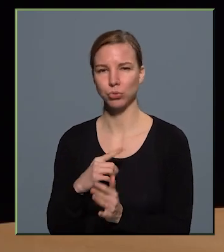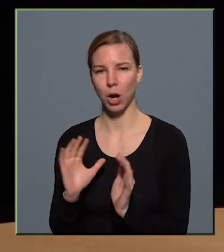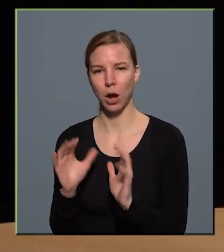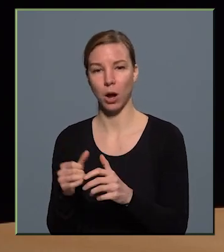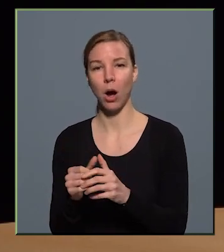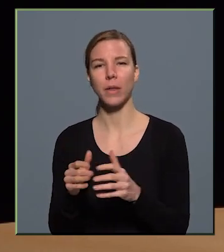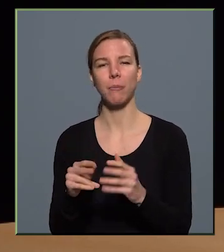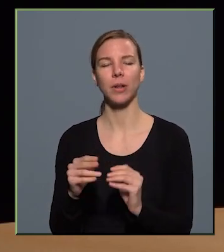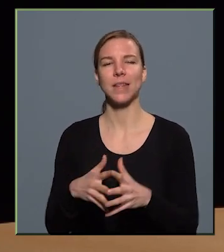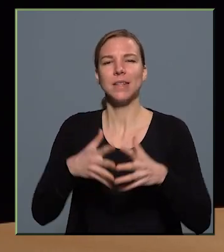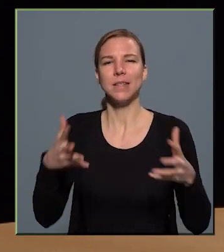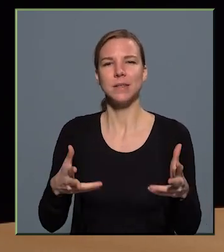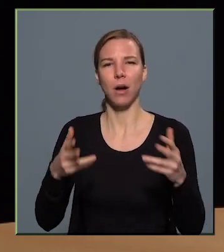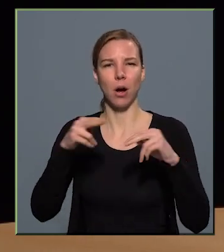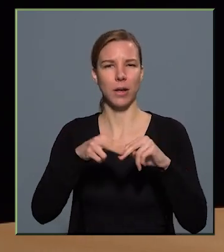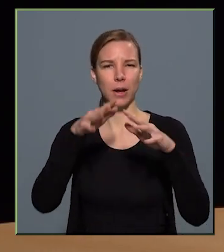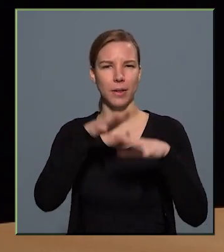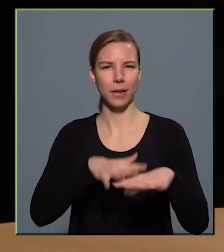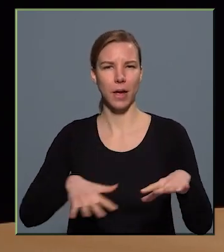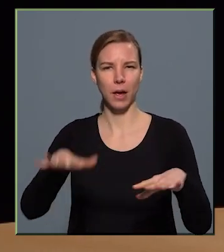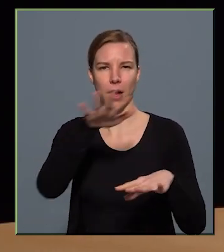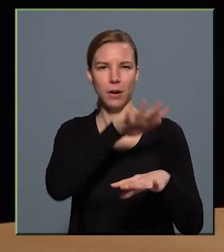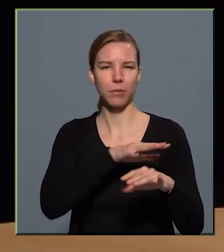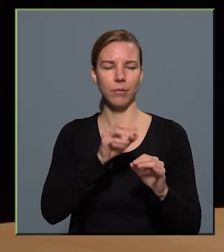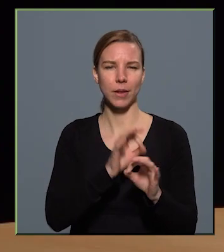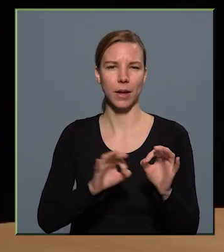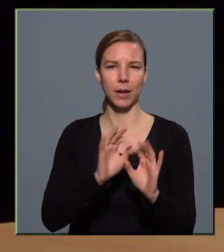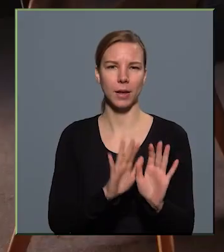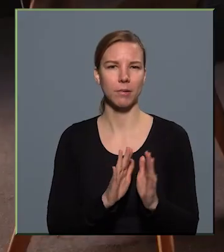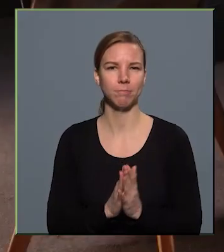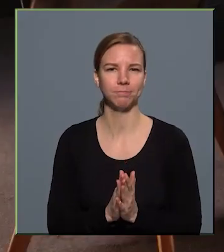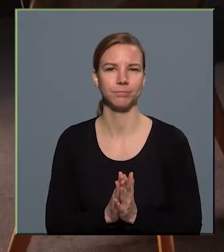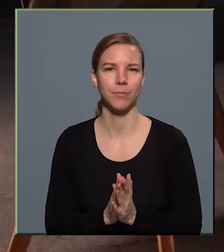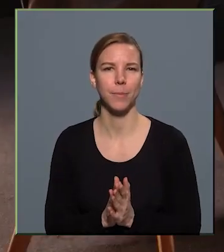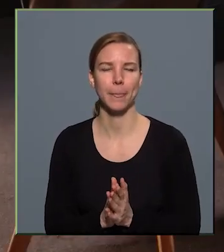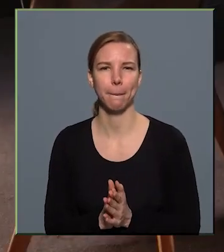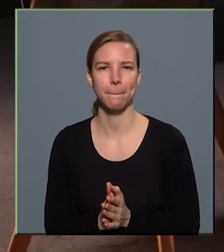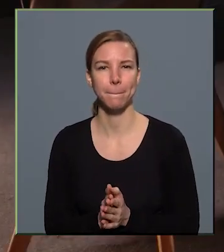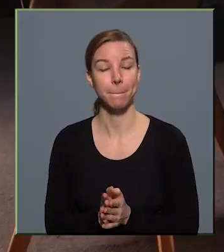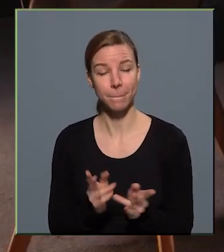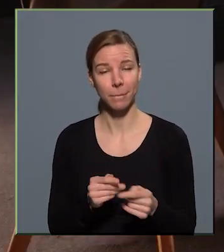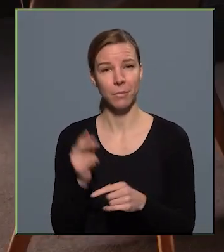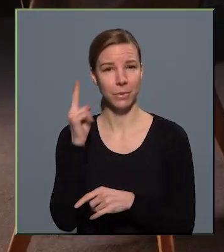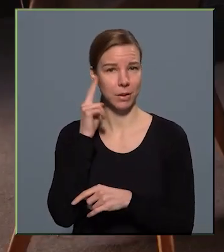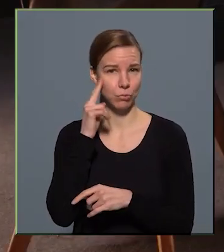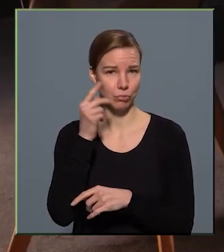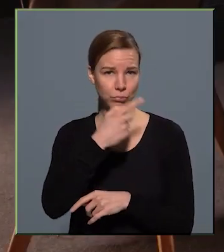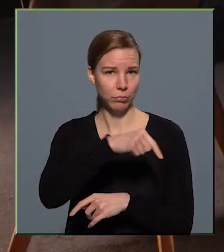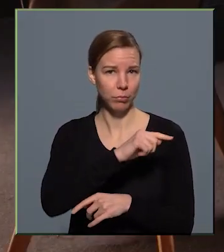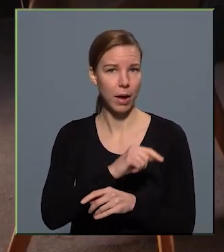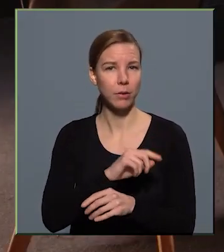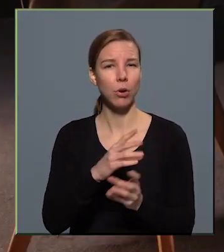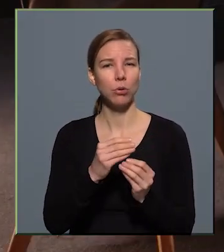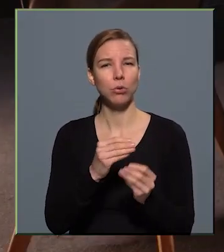nagy rendszernek az egészeként kell működtetni a nemzeti rendszereket is. Ugye az ismert volt, hogy hosszú